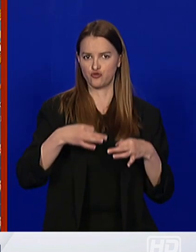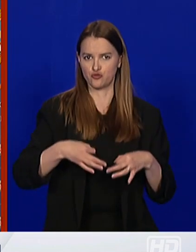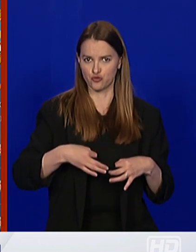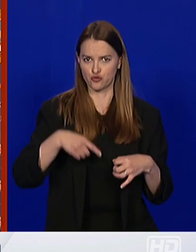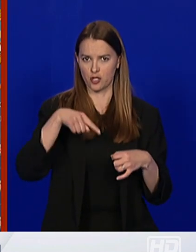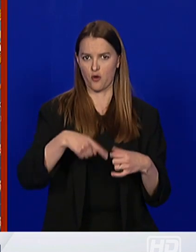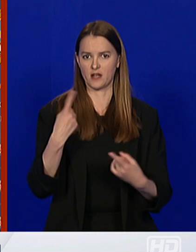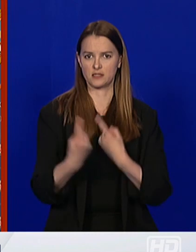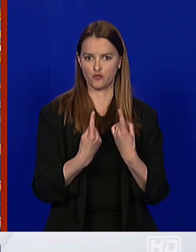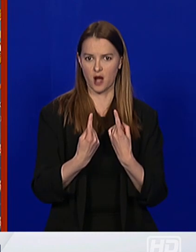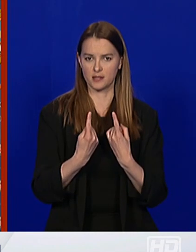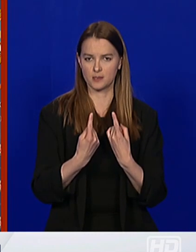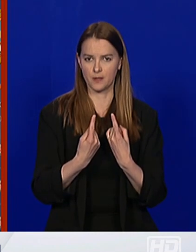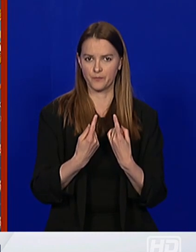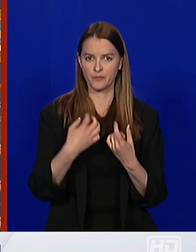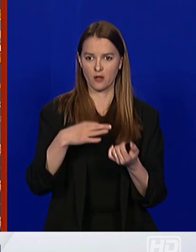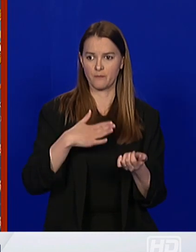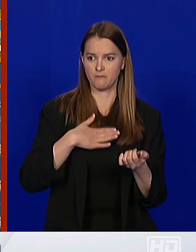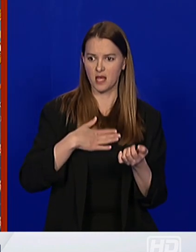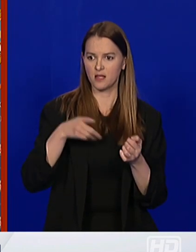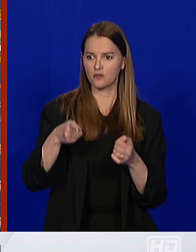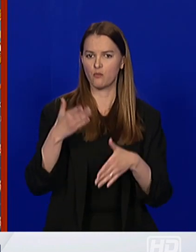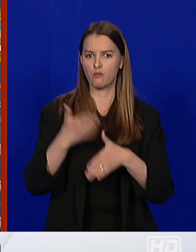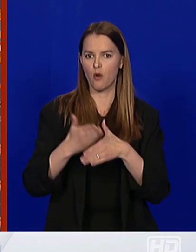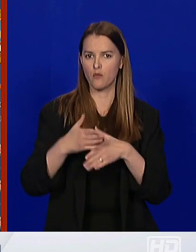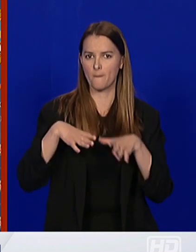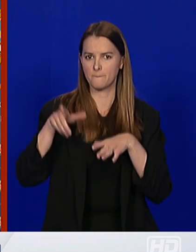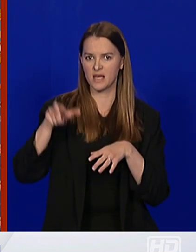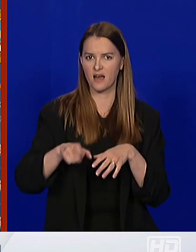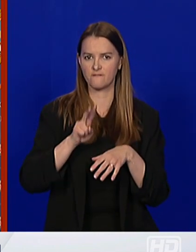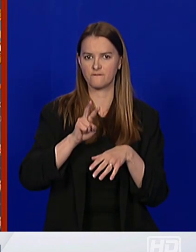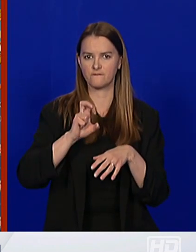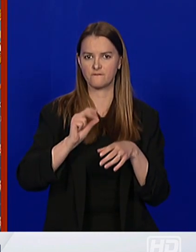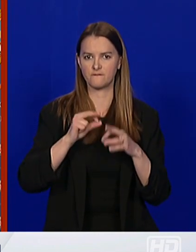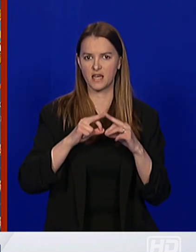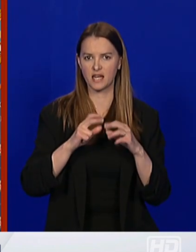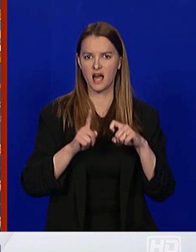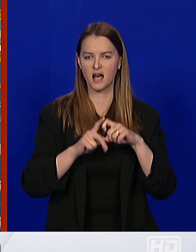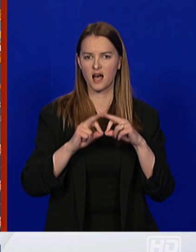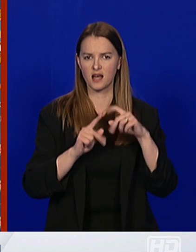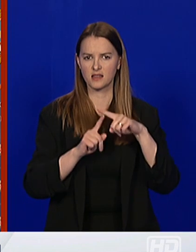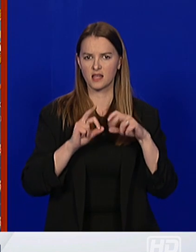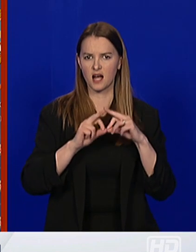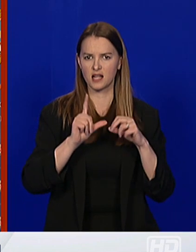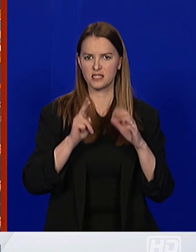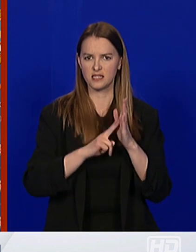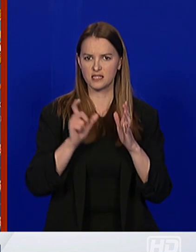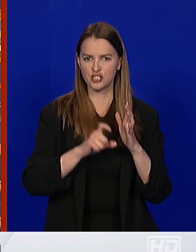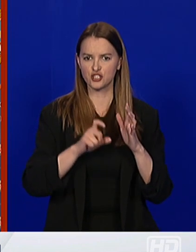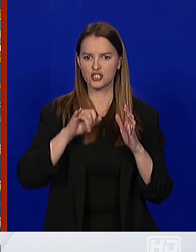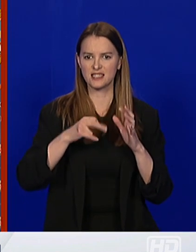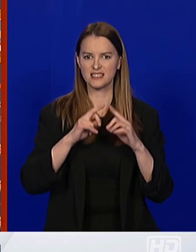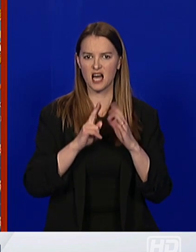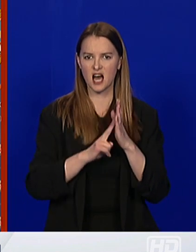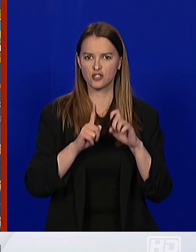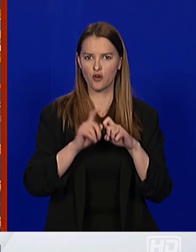je. Osim mene, kolegica pomoćnica ministra Vera Katalinić-Janković je također osoba koja je